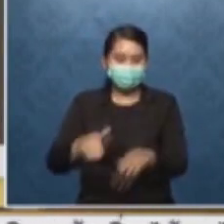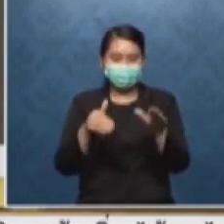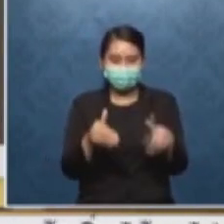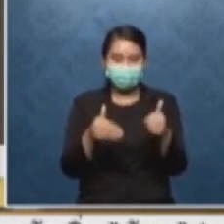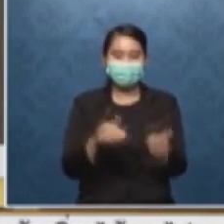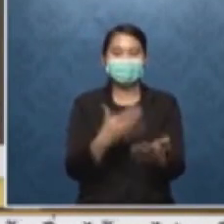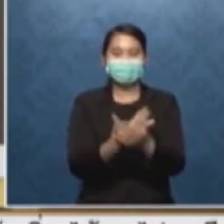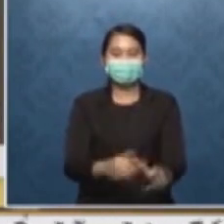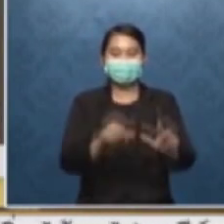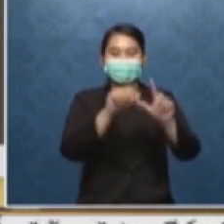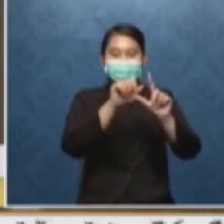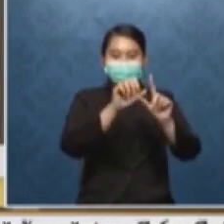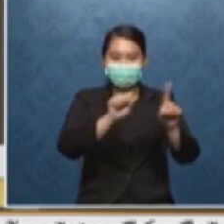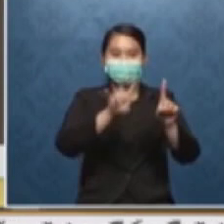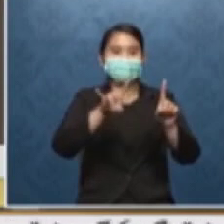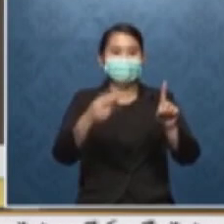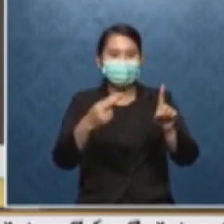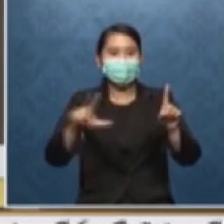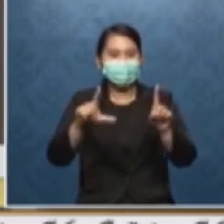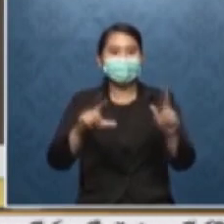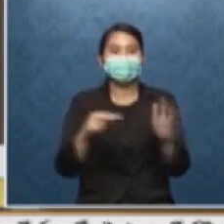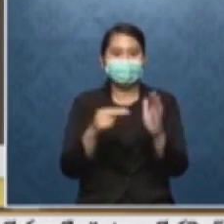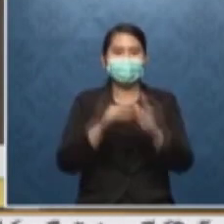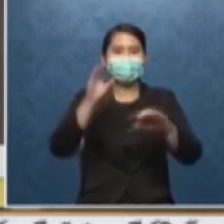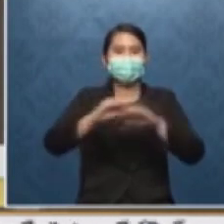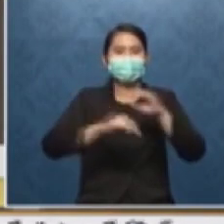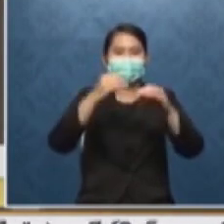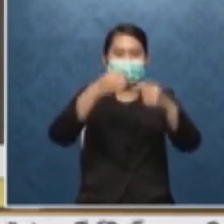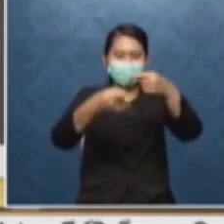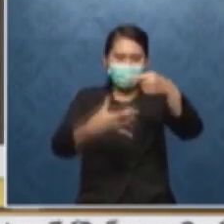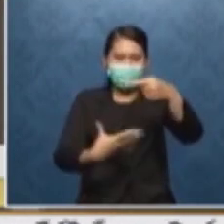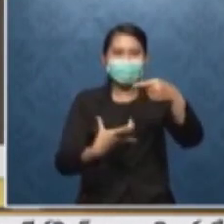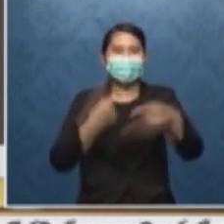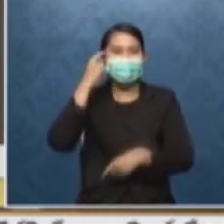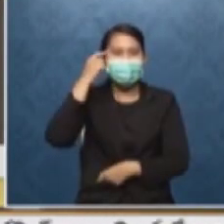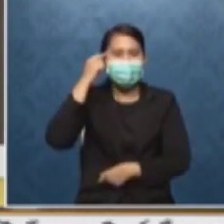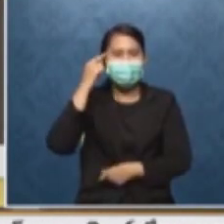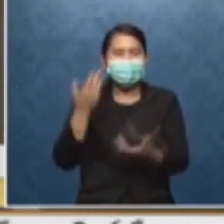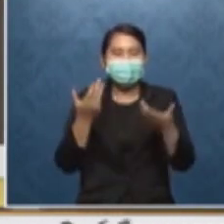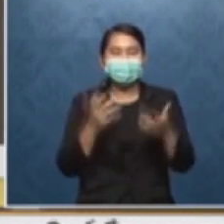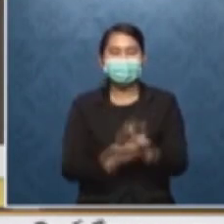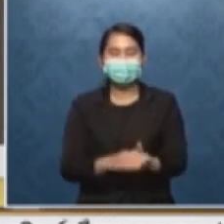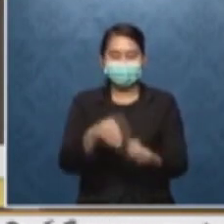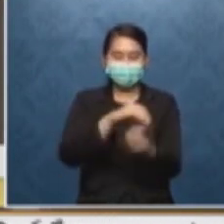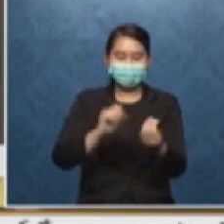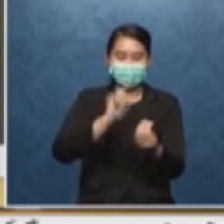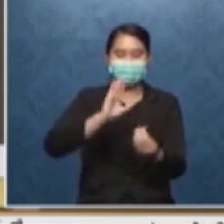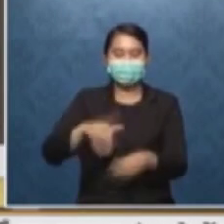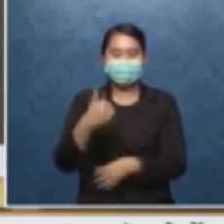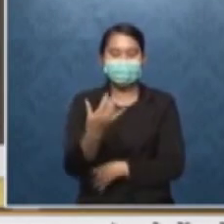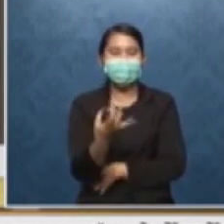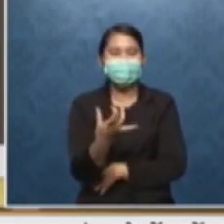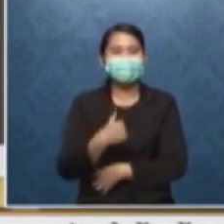7แก่แล้วยังไม่รู้ด้วยว่าโครงการอะไรใครจะฟื้นใครจะฟูเศรษฐกิจใครจะพริกมากกว่ากัน